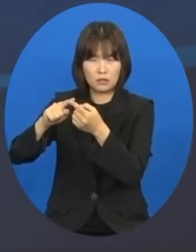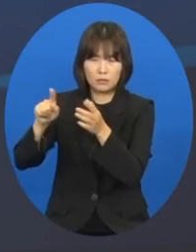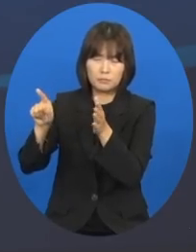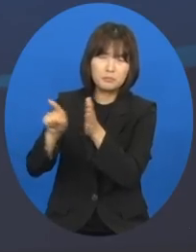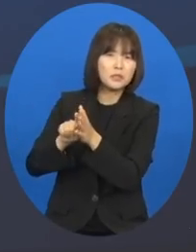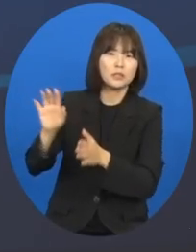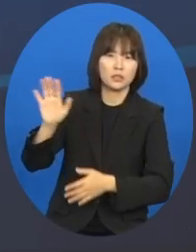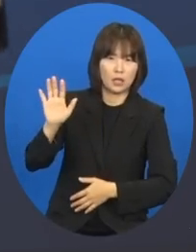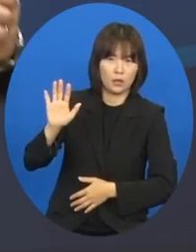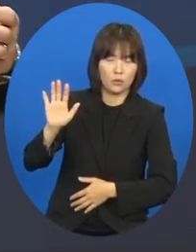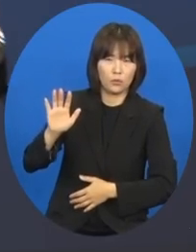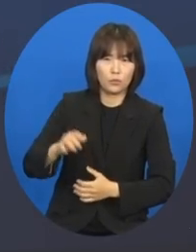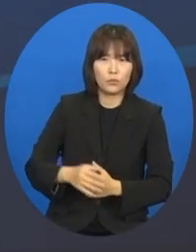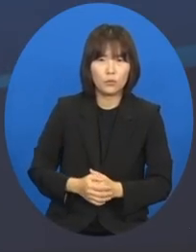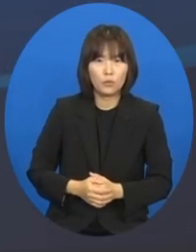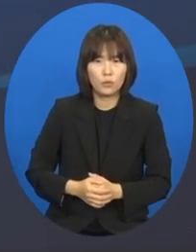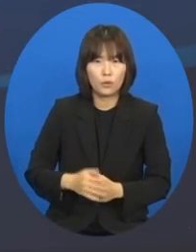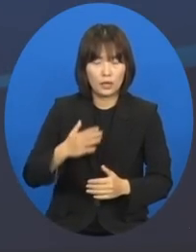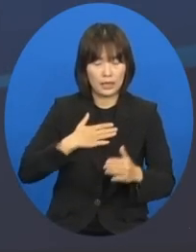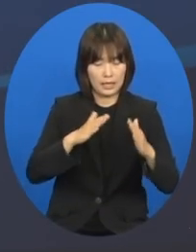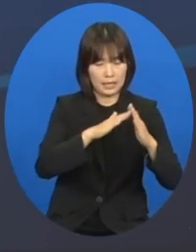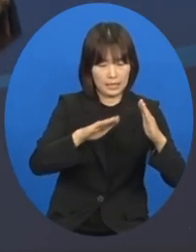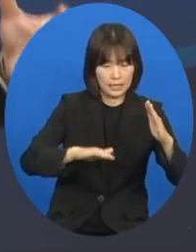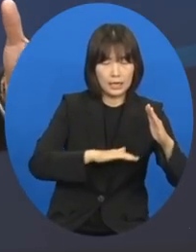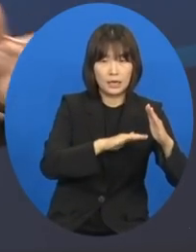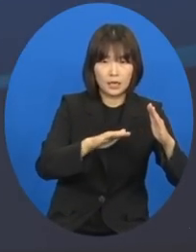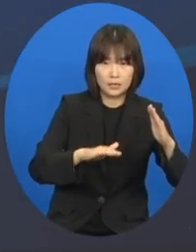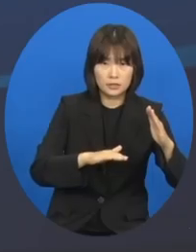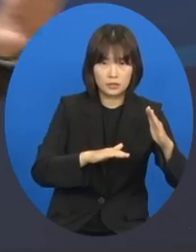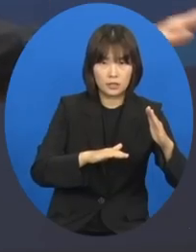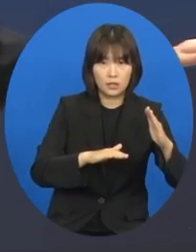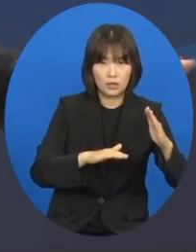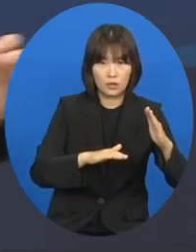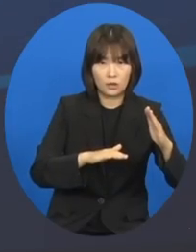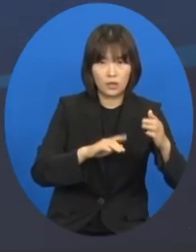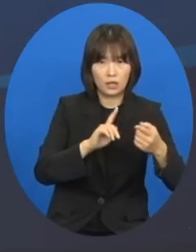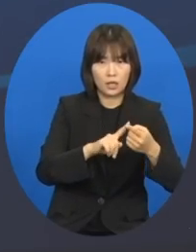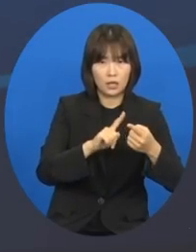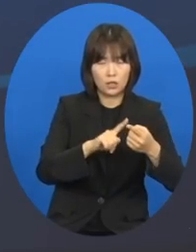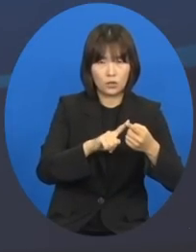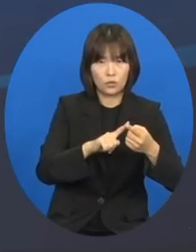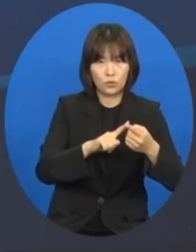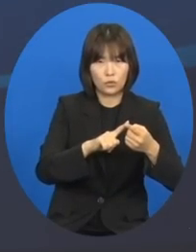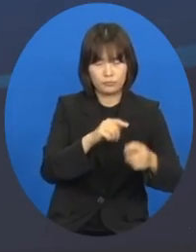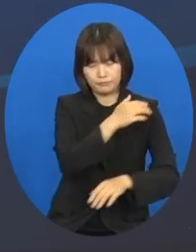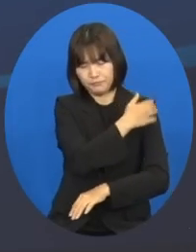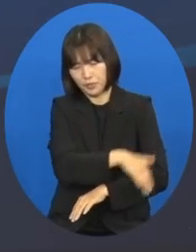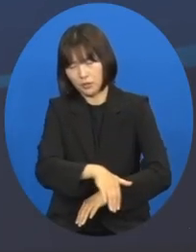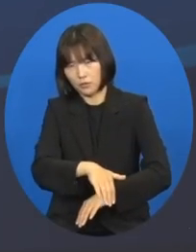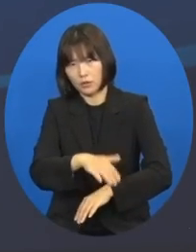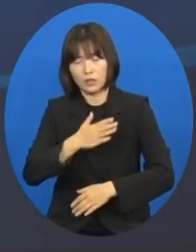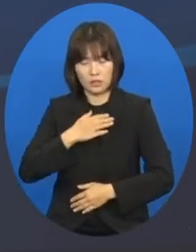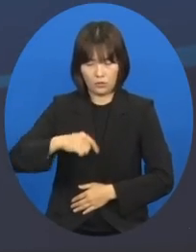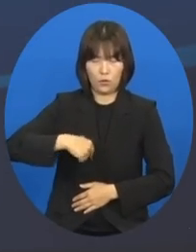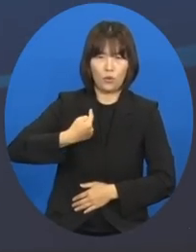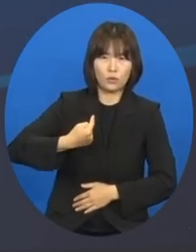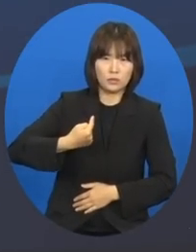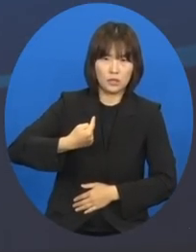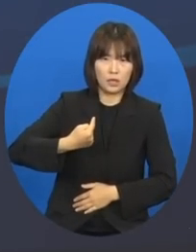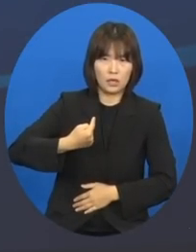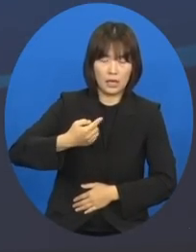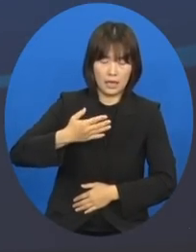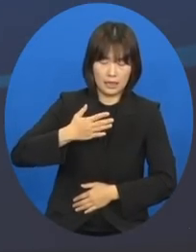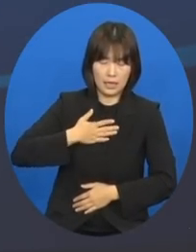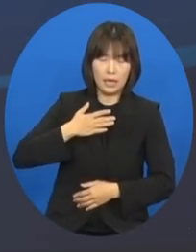모체인 나의 가정 오리지널 패밀리죠 원가정 이것도 딱 내려놓고 나 혼자 뭔가를 증명해 보고 싶어하는